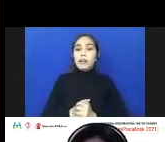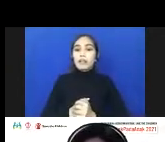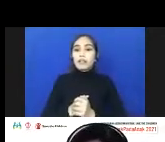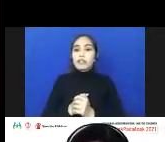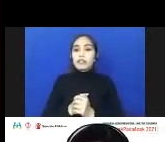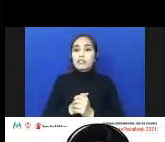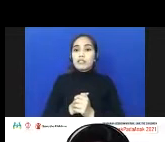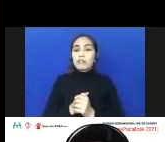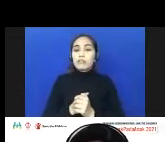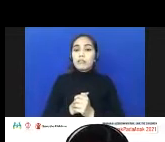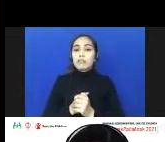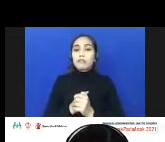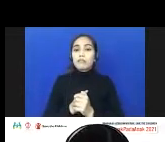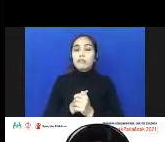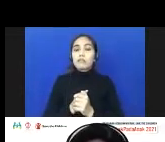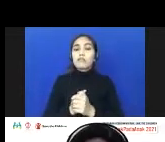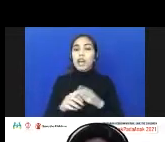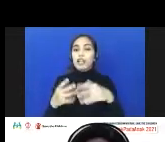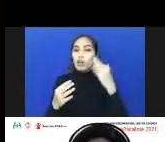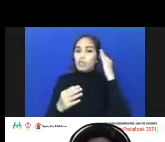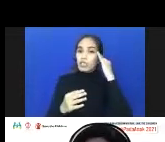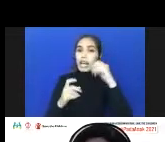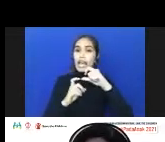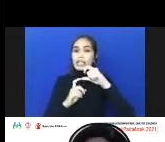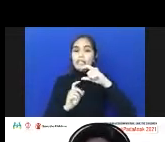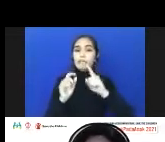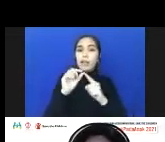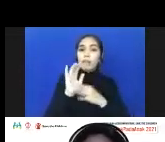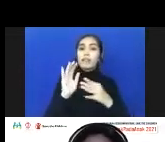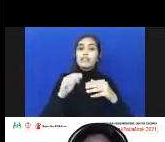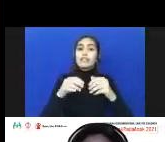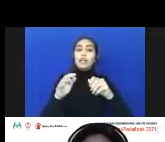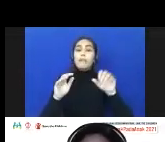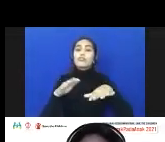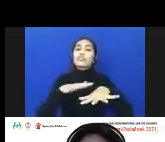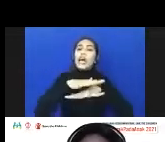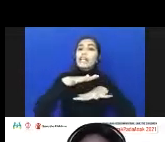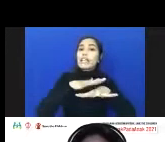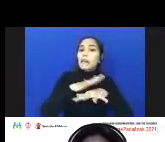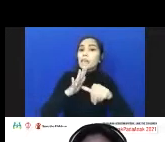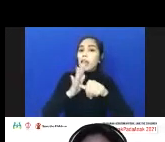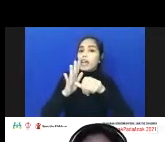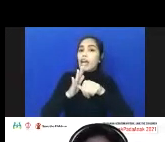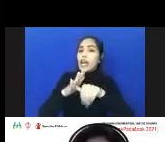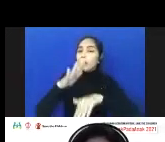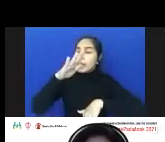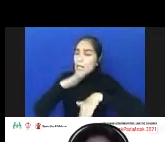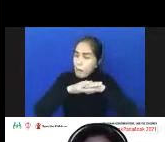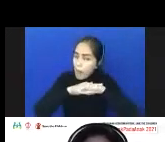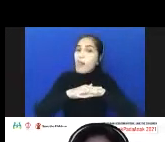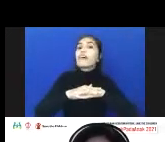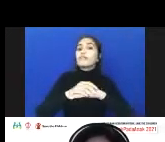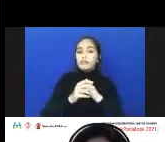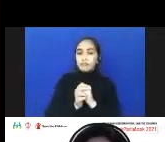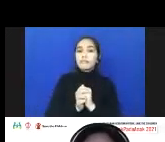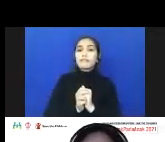tentang SPM, standar pelayanan minimal, di sana disebutkan bahwa SPM pelayanan